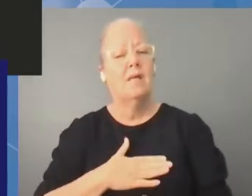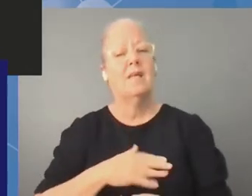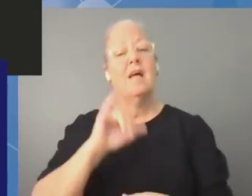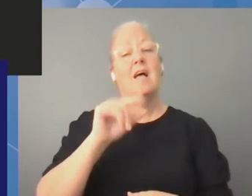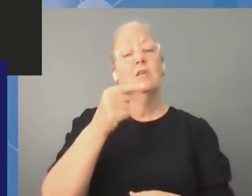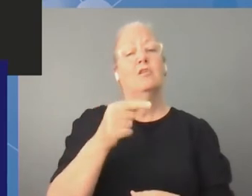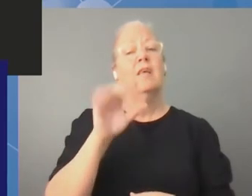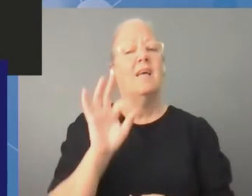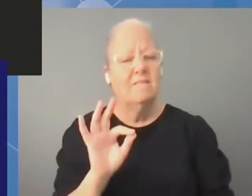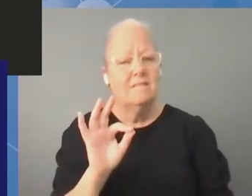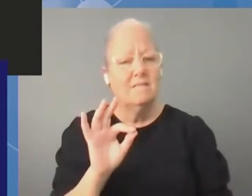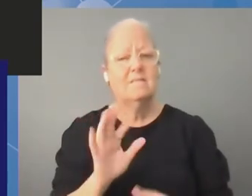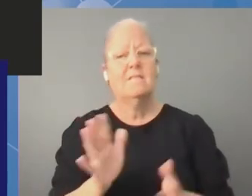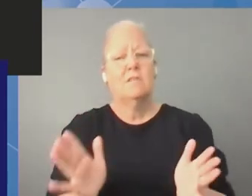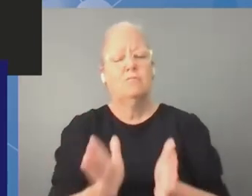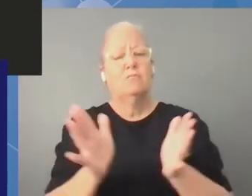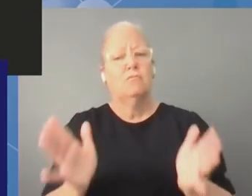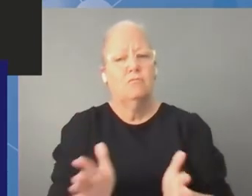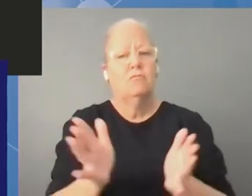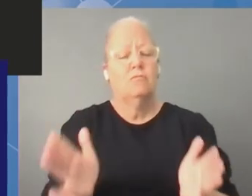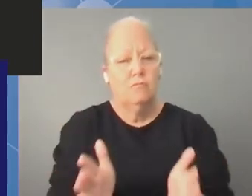热烈欢迎大家。